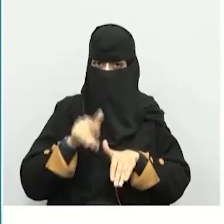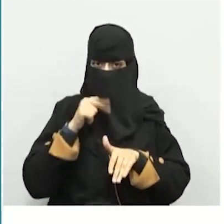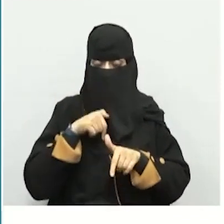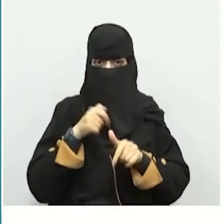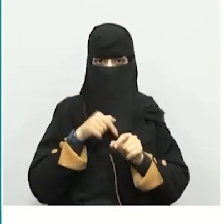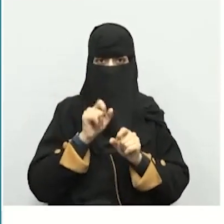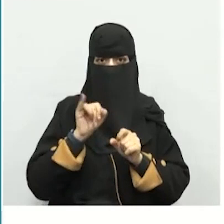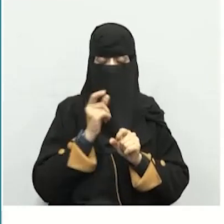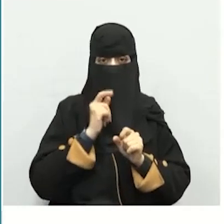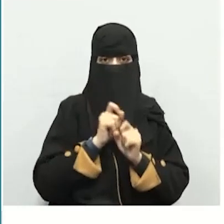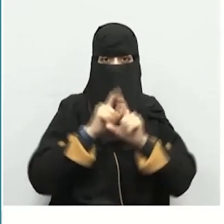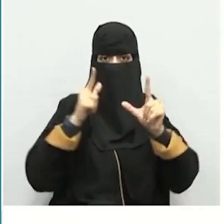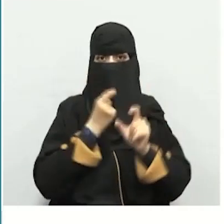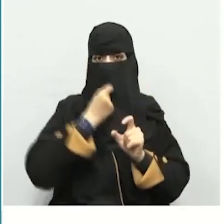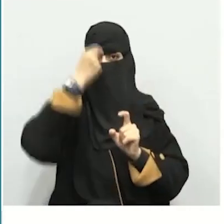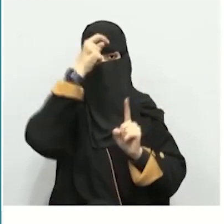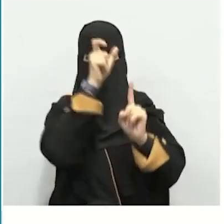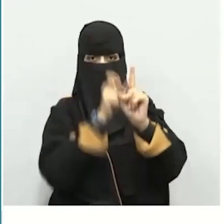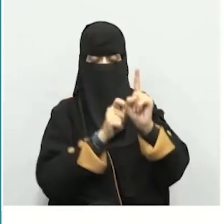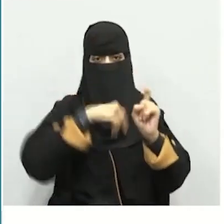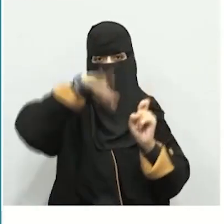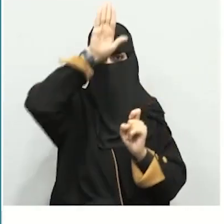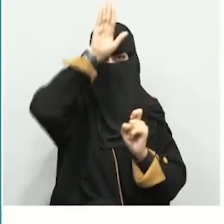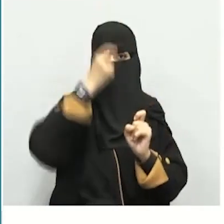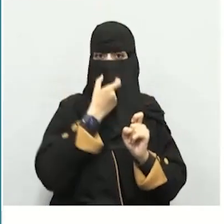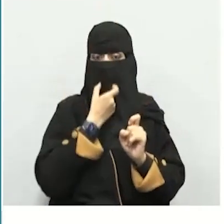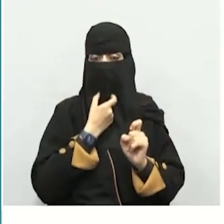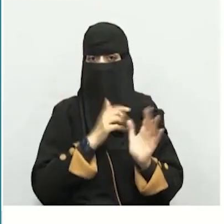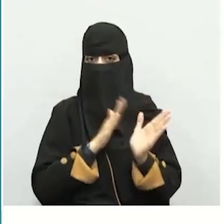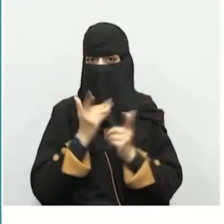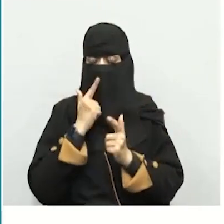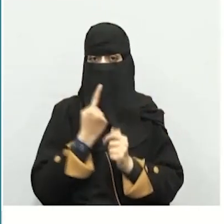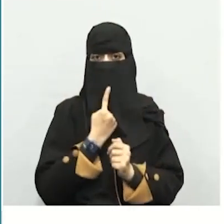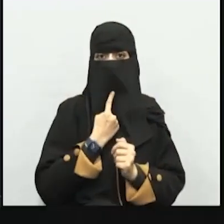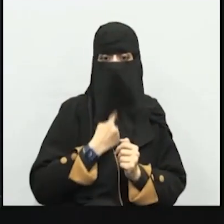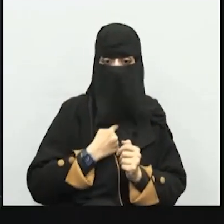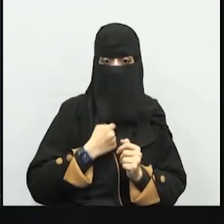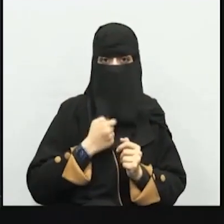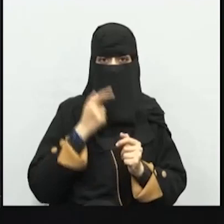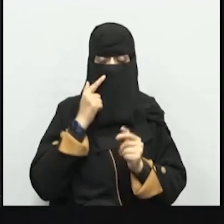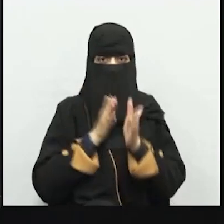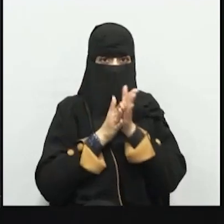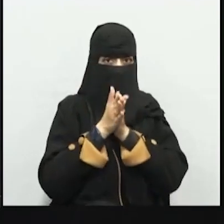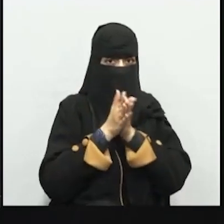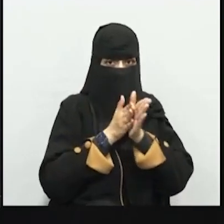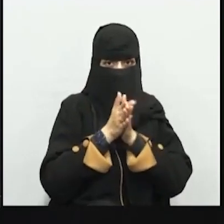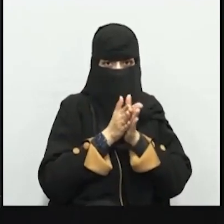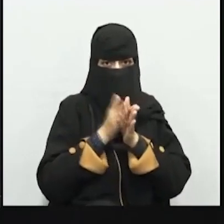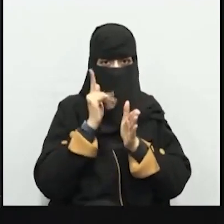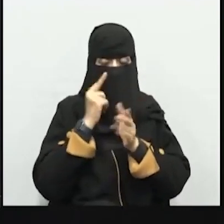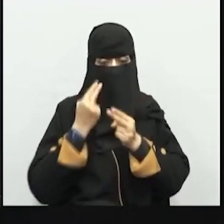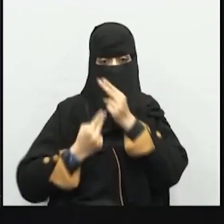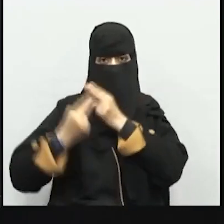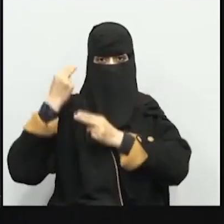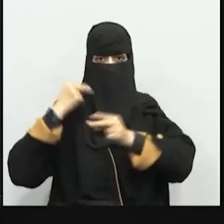العناية من أبرز الصفات التي تتميز بها شخصية خادم الحرمين الشريفين الملك سلمان بن عبد العزيز حفظه الله العناية